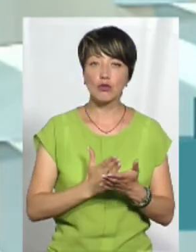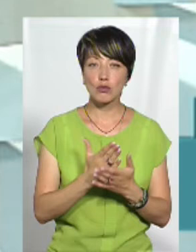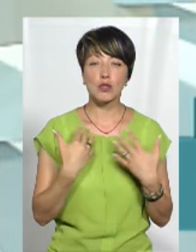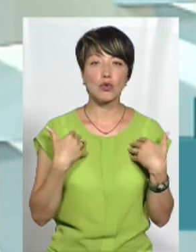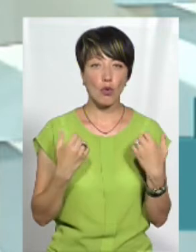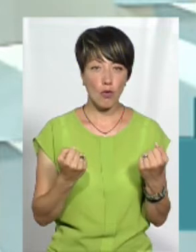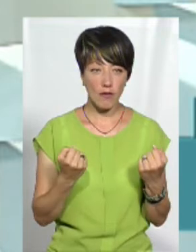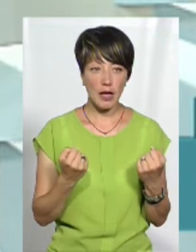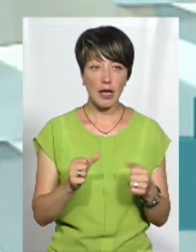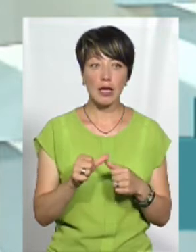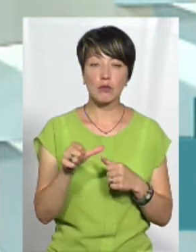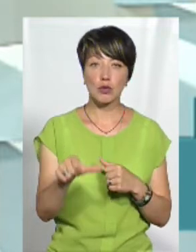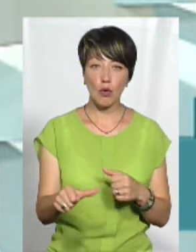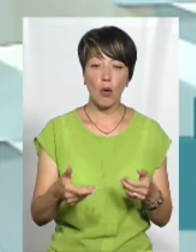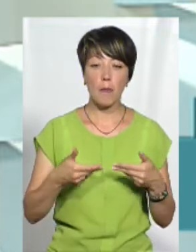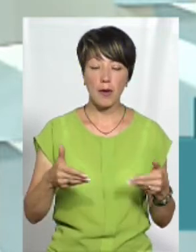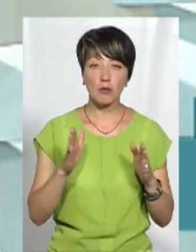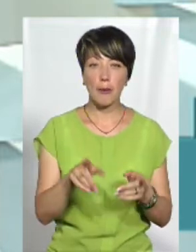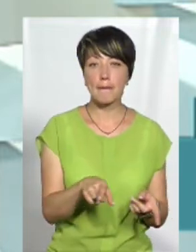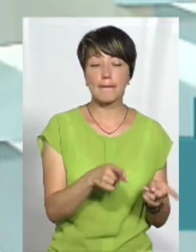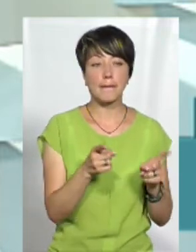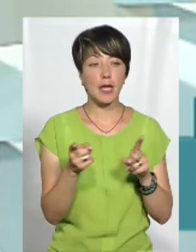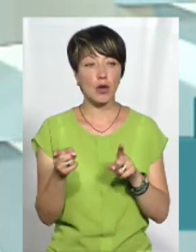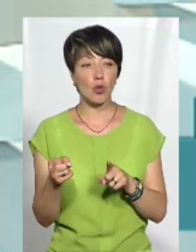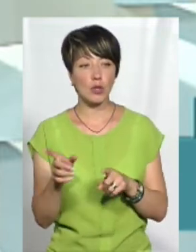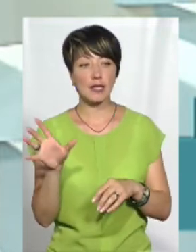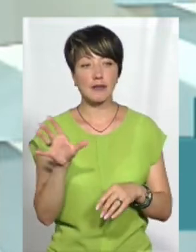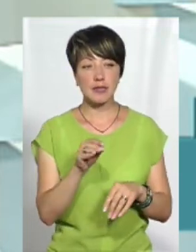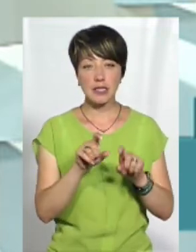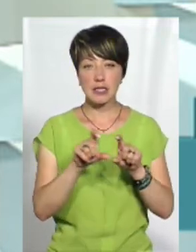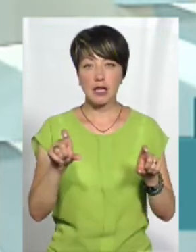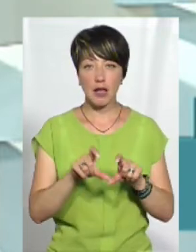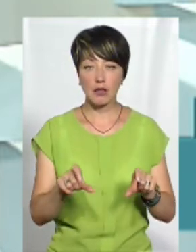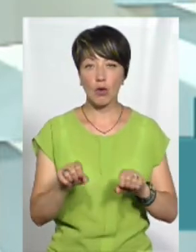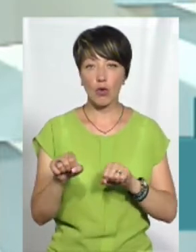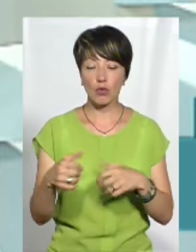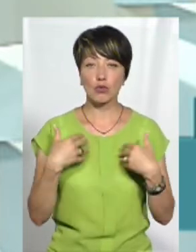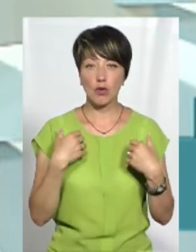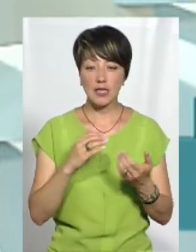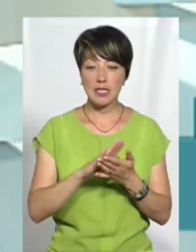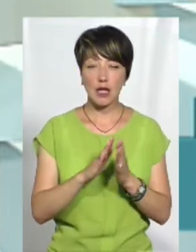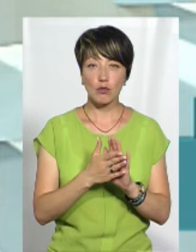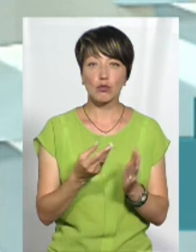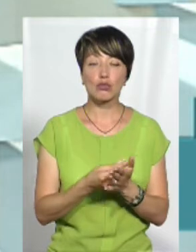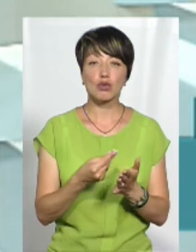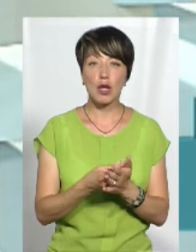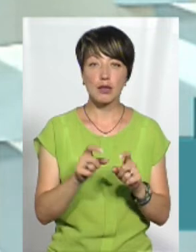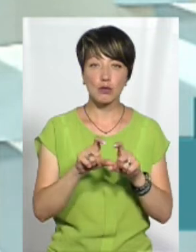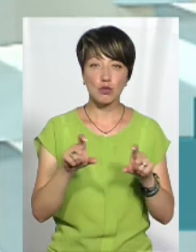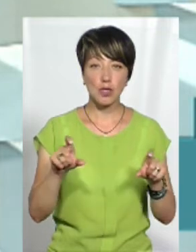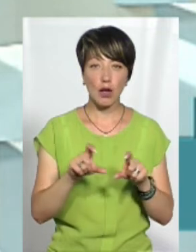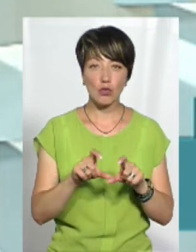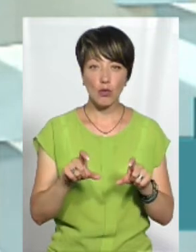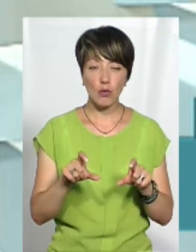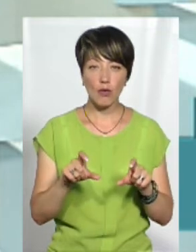служби здоров'я. Крім того, ми будемо переходити всі заклади охорони здоров'я статусу бюджетних закладів, бюджетних